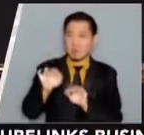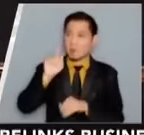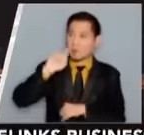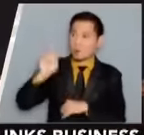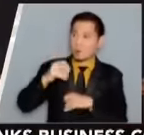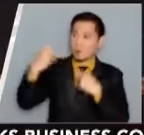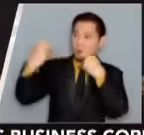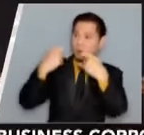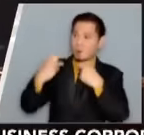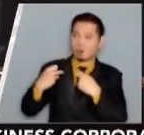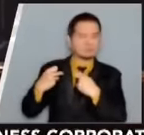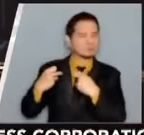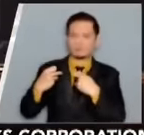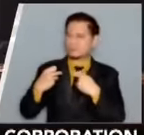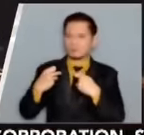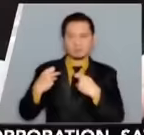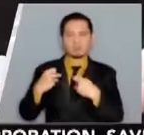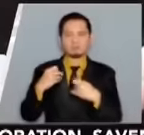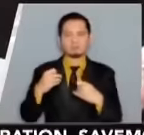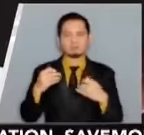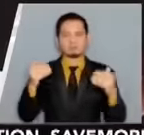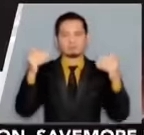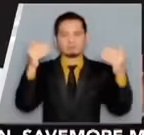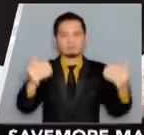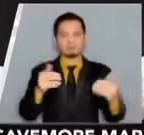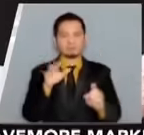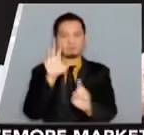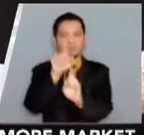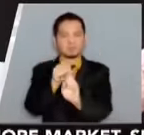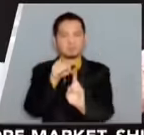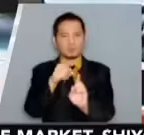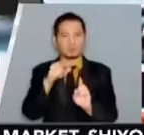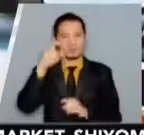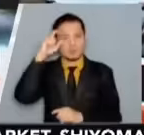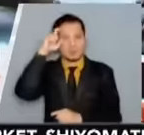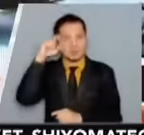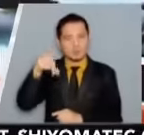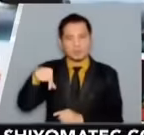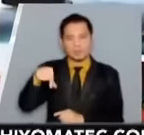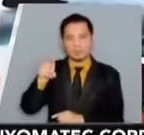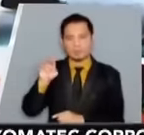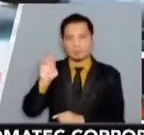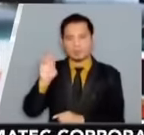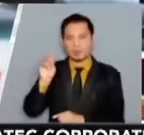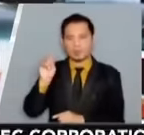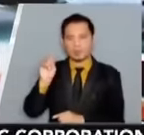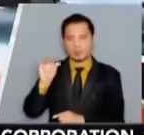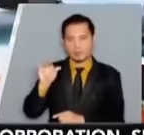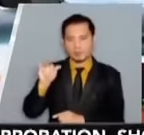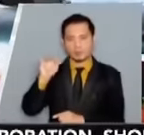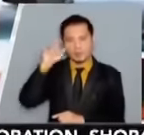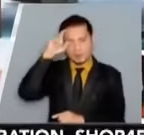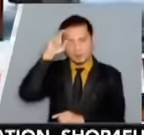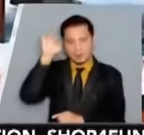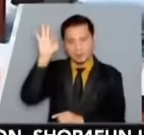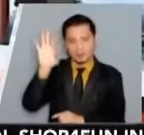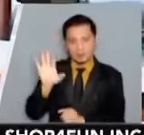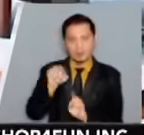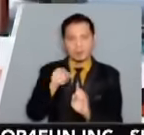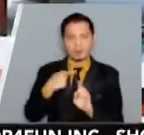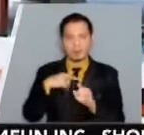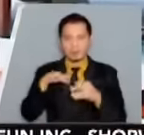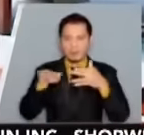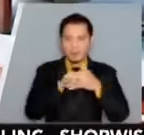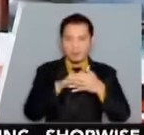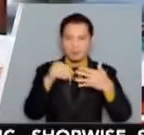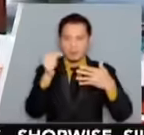si Pastor Apollo Quiboloy. Kinasuhan na rin si Quiboloy ng child abuse sa Davao City at qualified human trafficking sa Pasig.